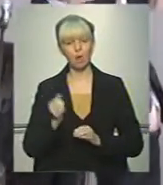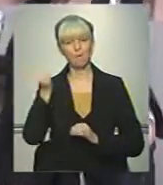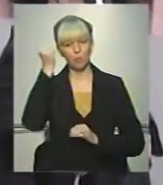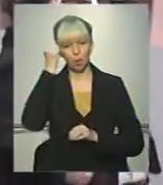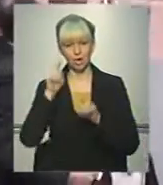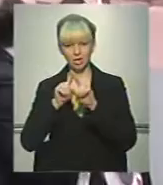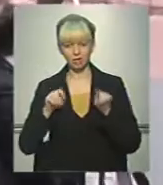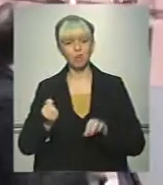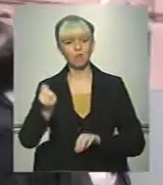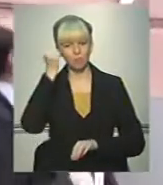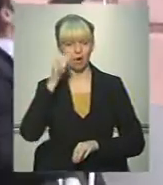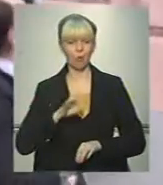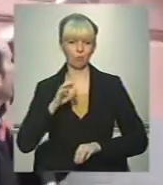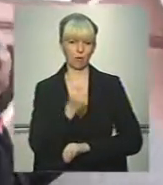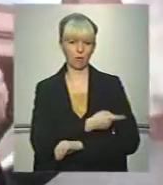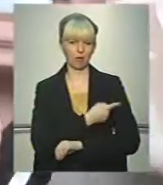меморіальна дошка в пам'ять про майстра.